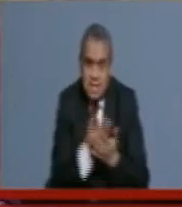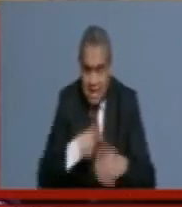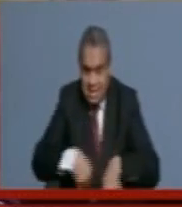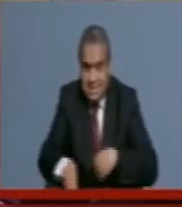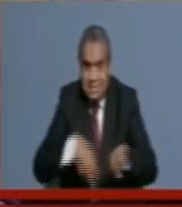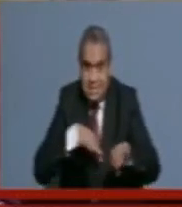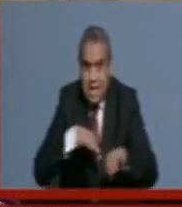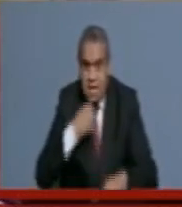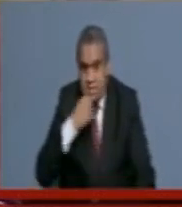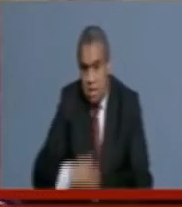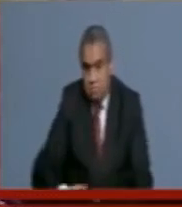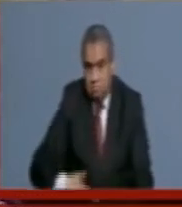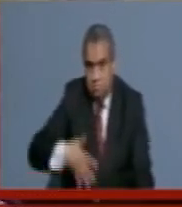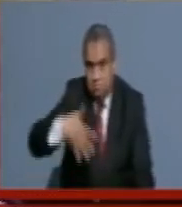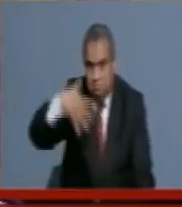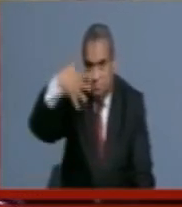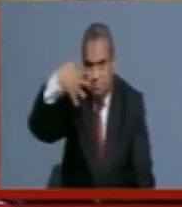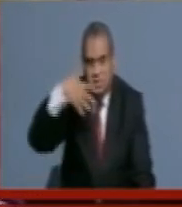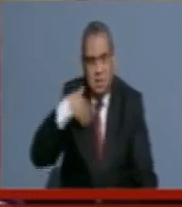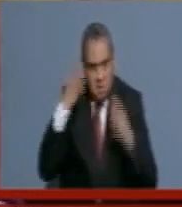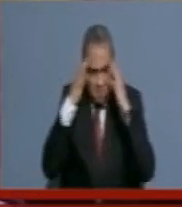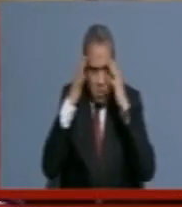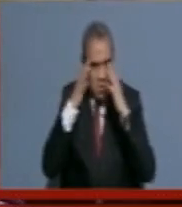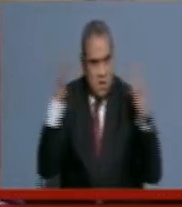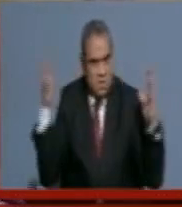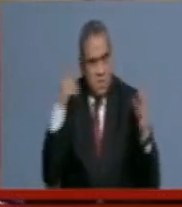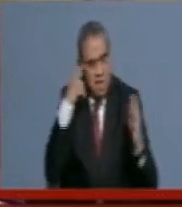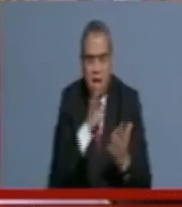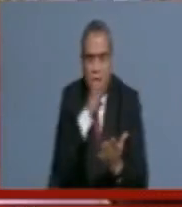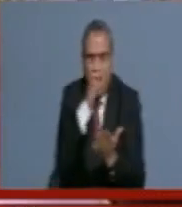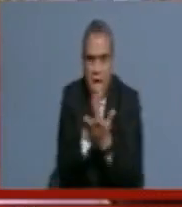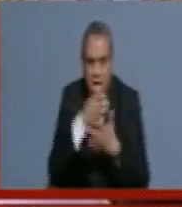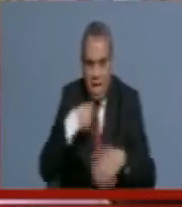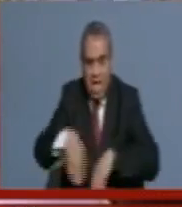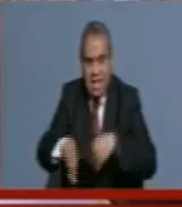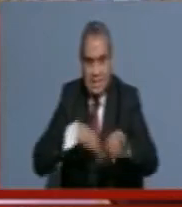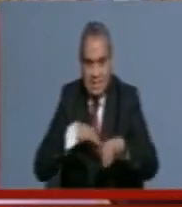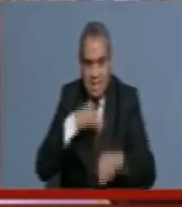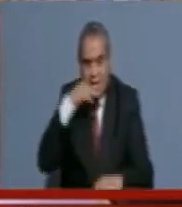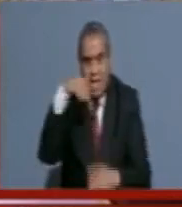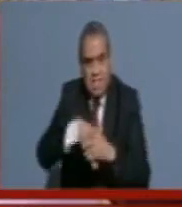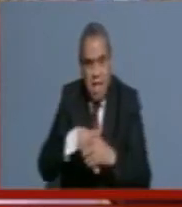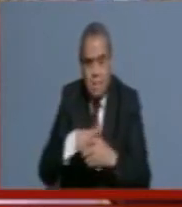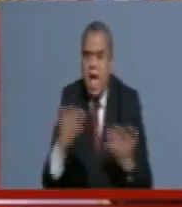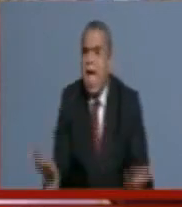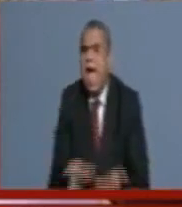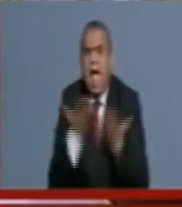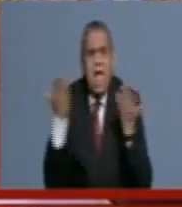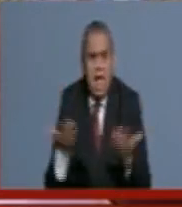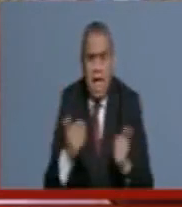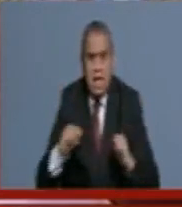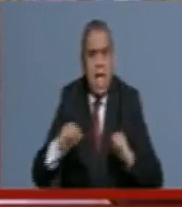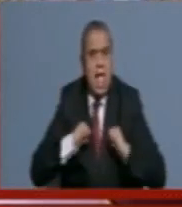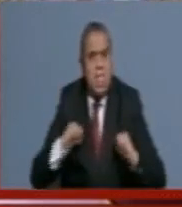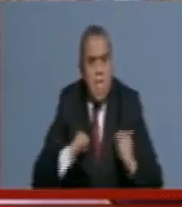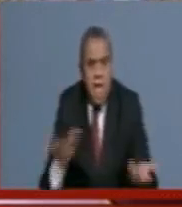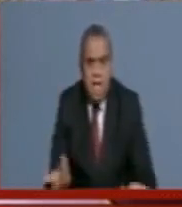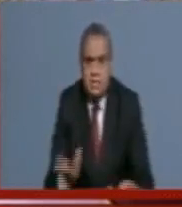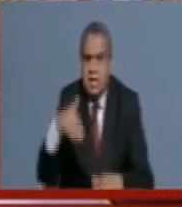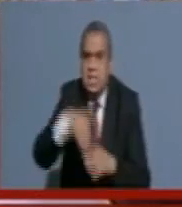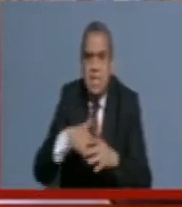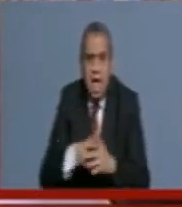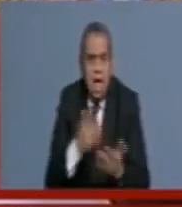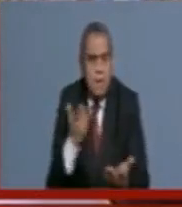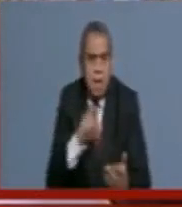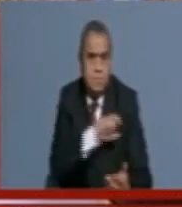يعني ايه دوري في ان انا اباشر حقي فأدلي بصوتي في انتخابات نادي، في انتخابات طلاب، في أي انتخابات لها